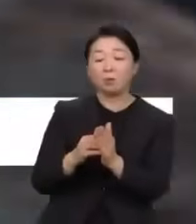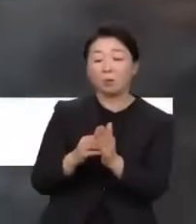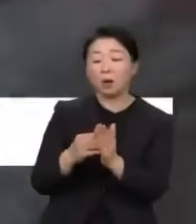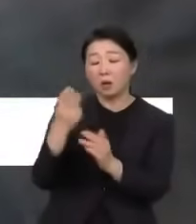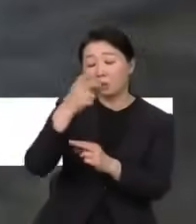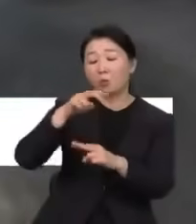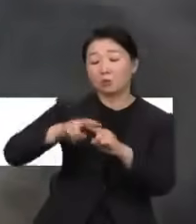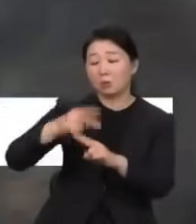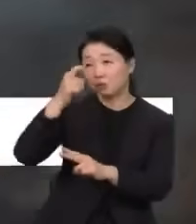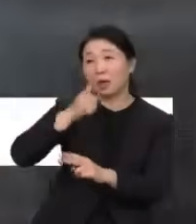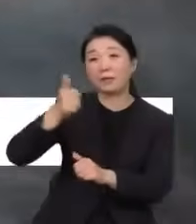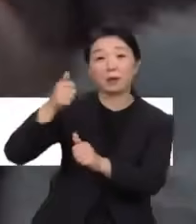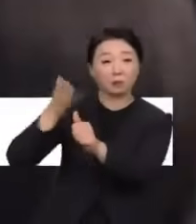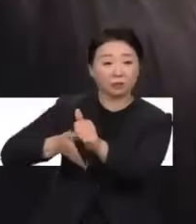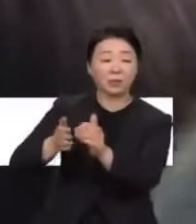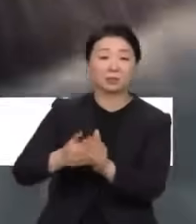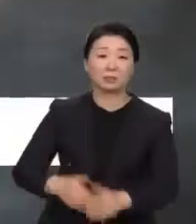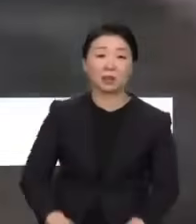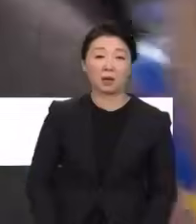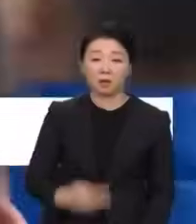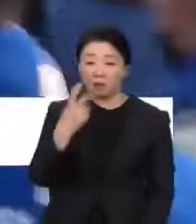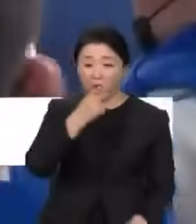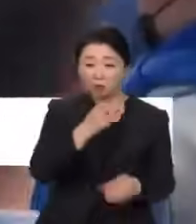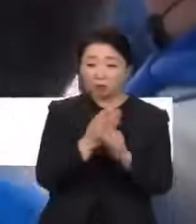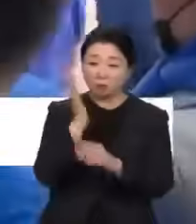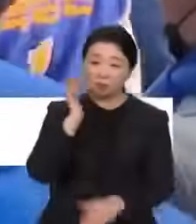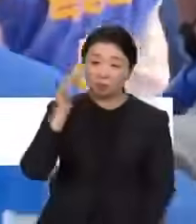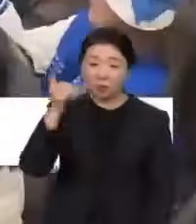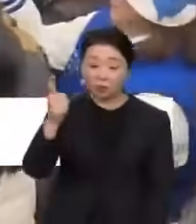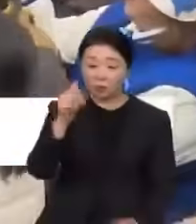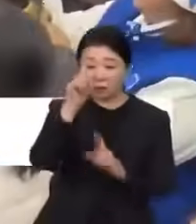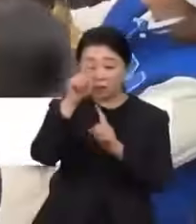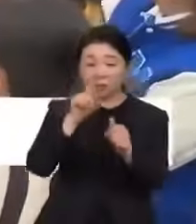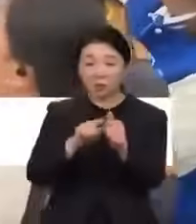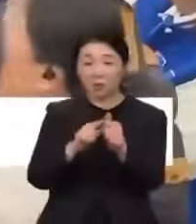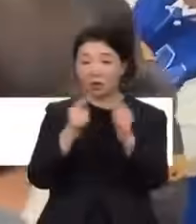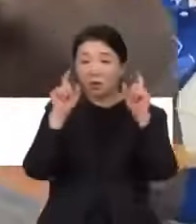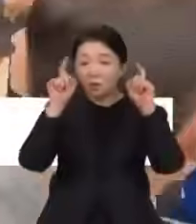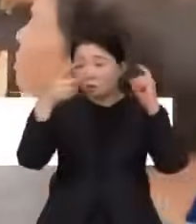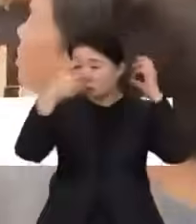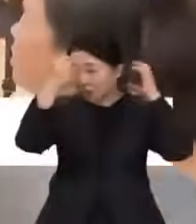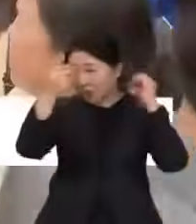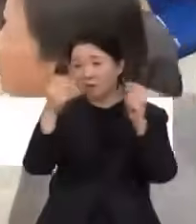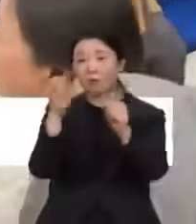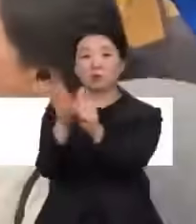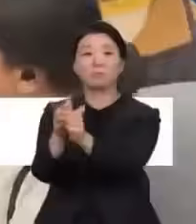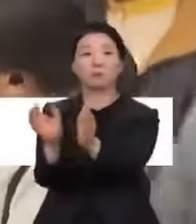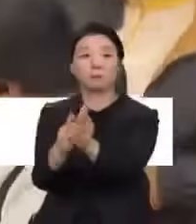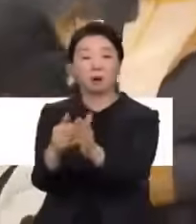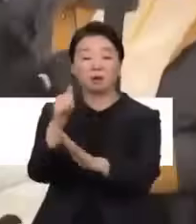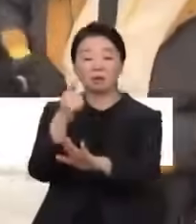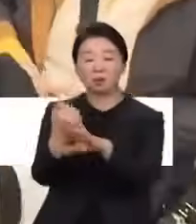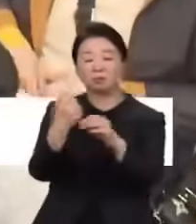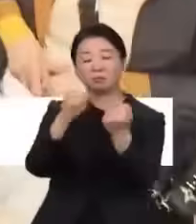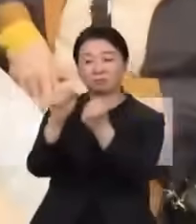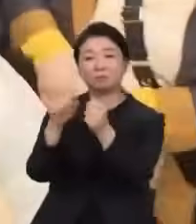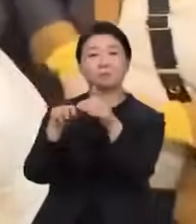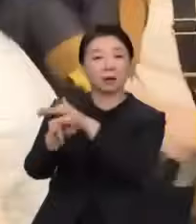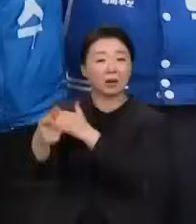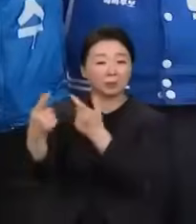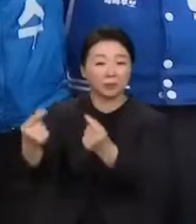고발장을 냈습니다. 수사 중에 윤 대통령이 이 전 장관을 호주대사로 임명해 출국 근거를 제공했다는